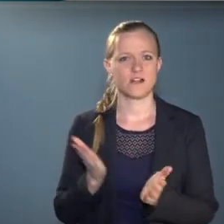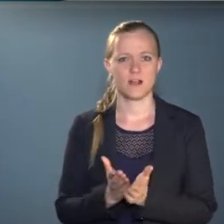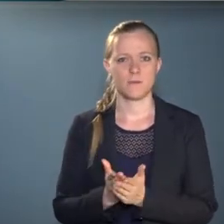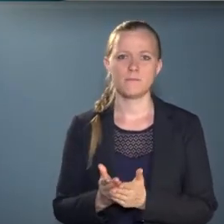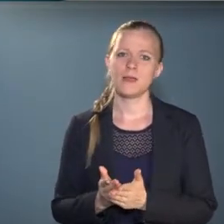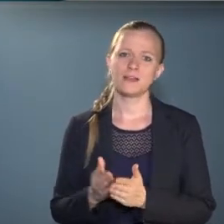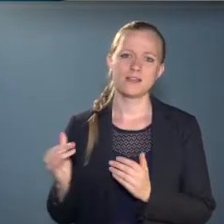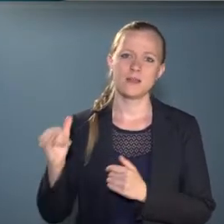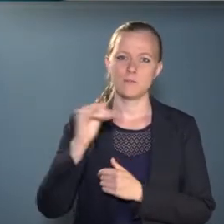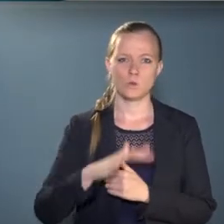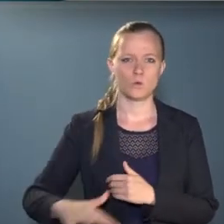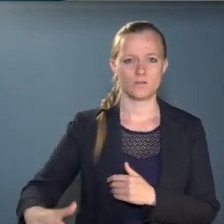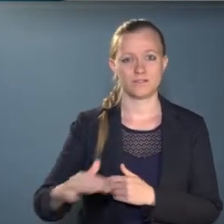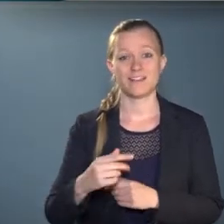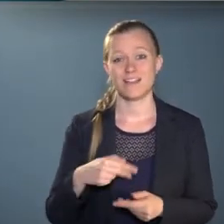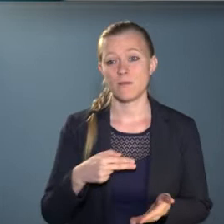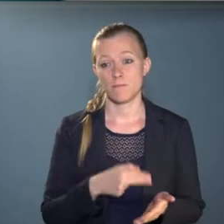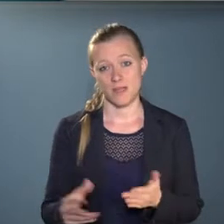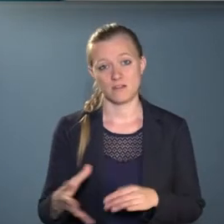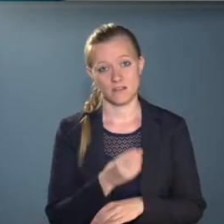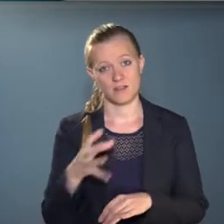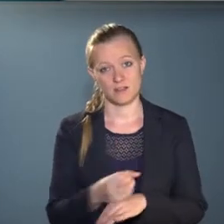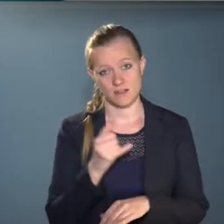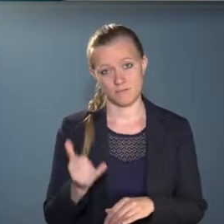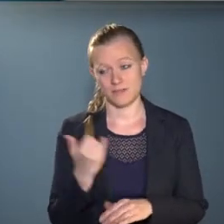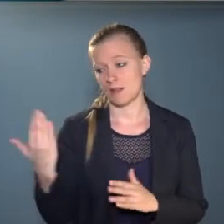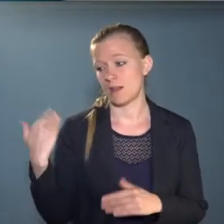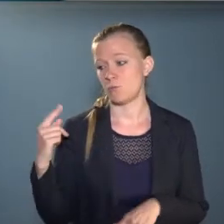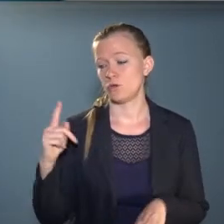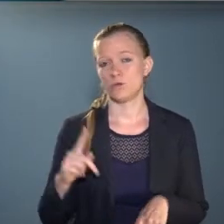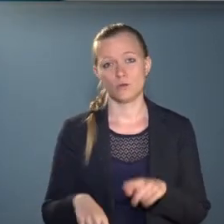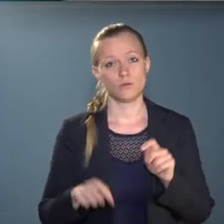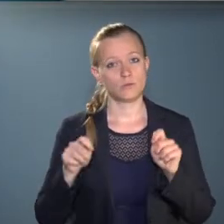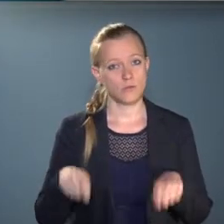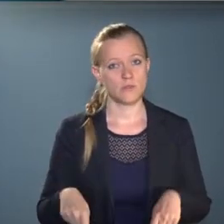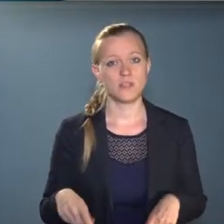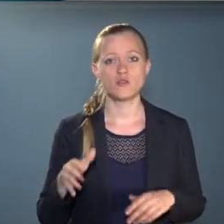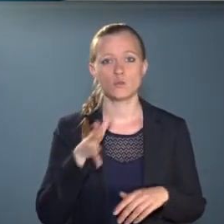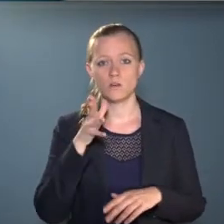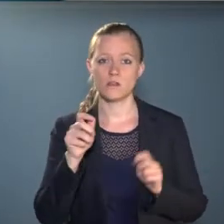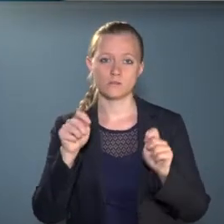repülőtérnek. Ezeket a pereket egyébként rendre meg is nyerjük. A legutóbbi döntés értelmében, kúriai